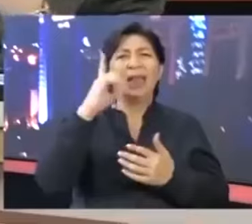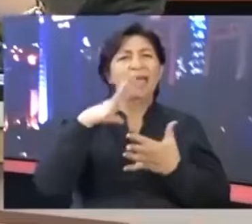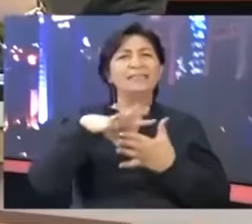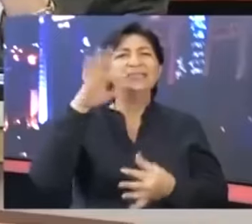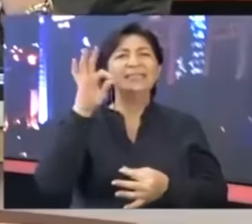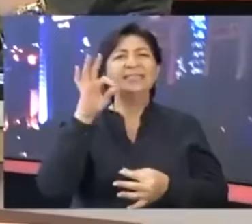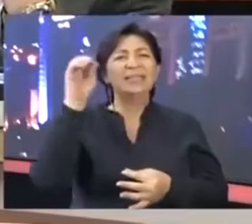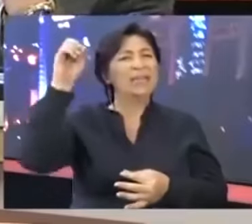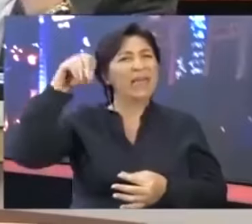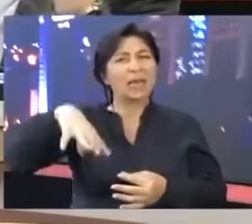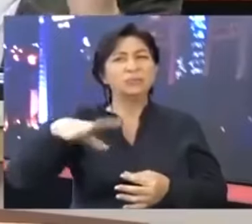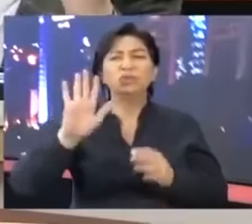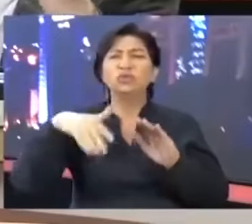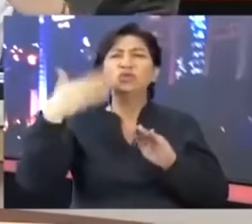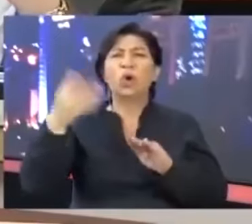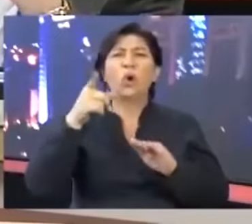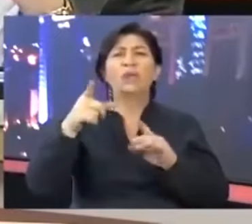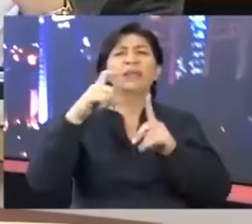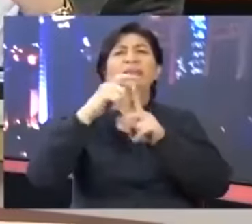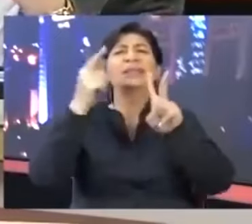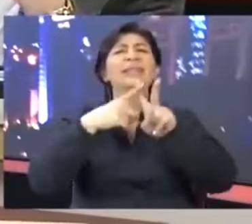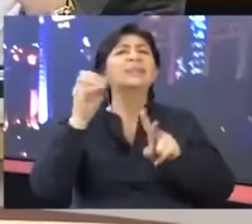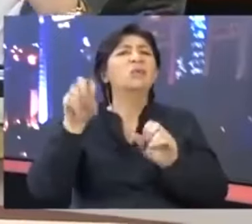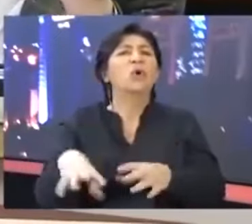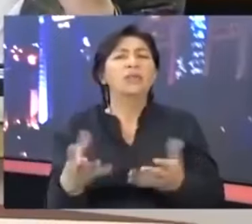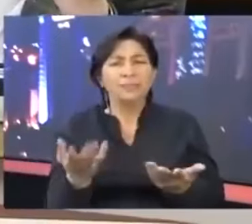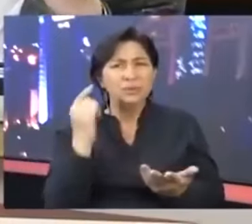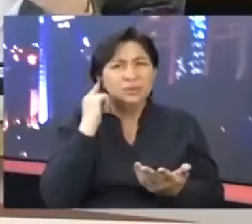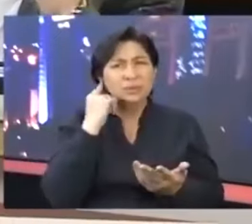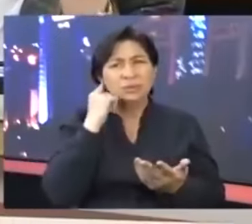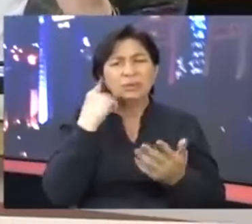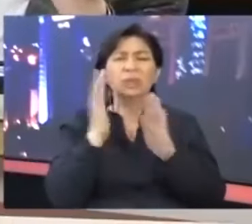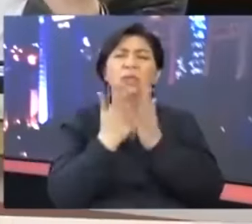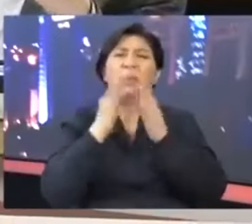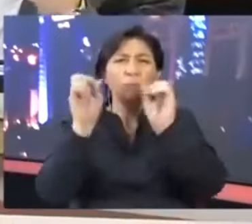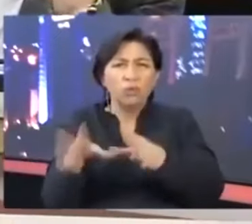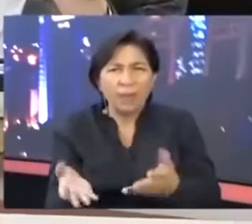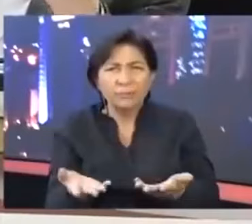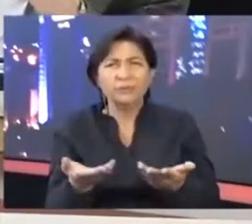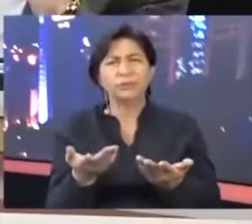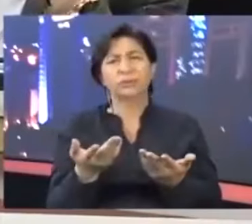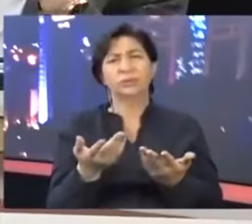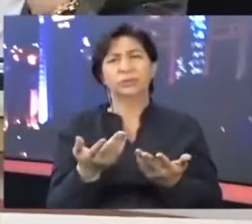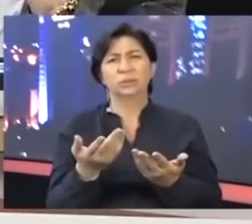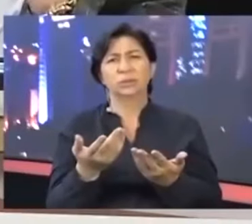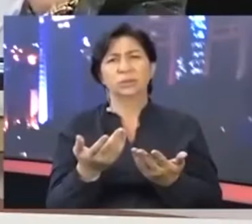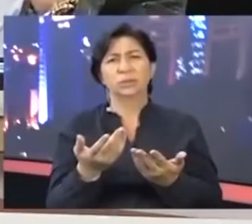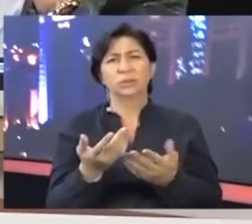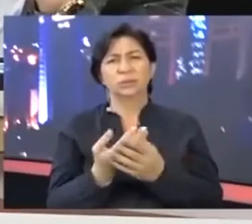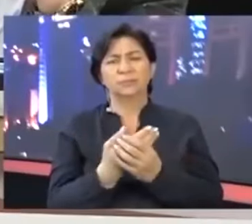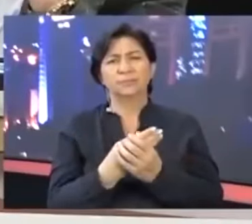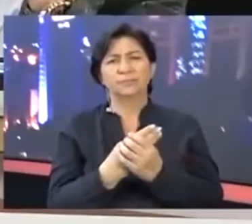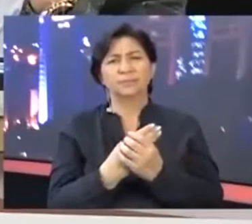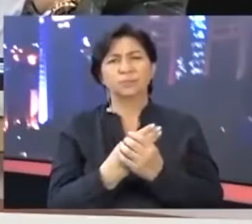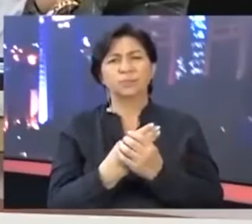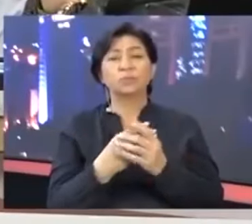e yaratmış ve sonra ona bir eee bir kitap sonra bir kitap daha sonra bir kitap daha şimdi evle